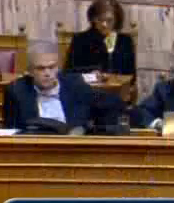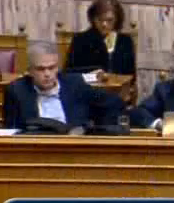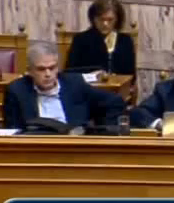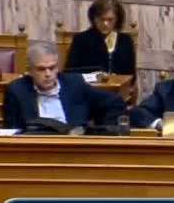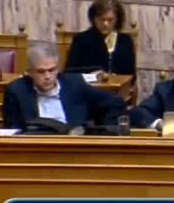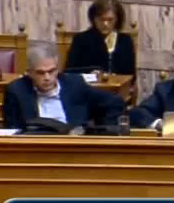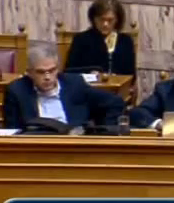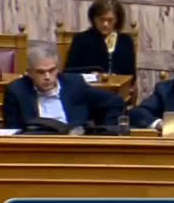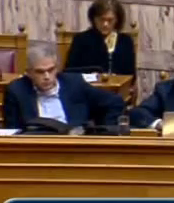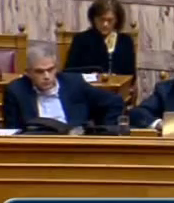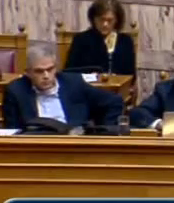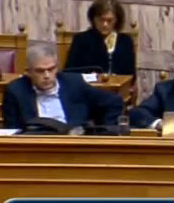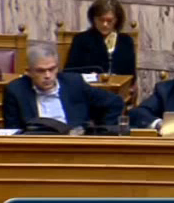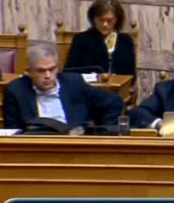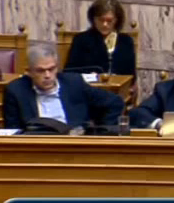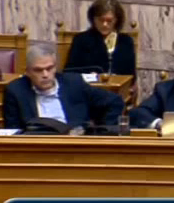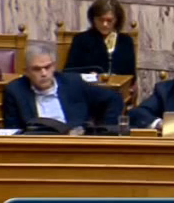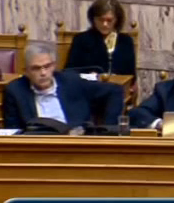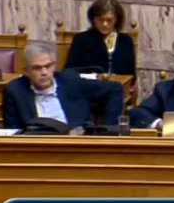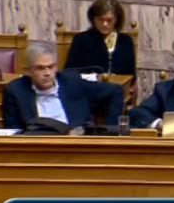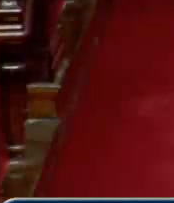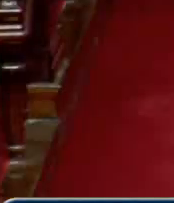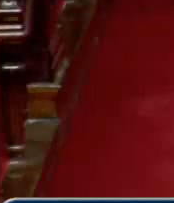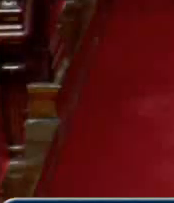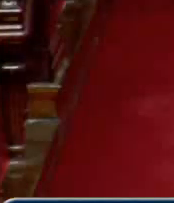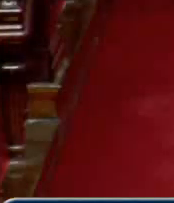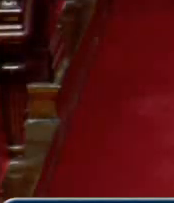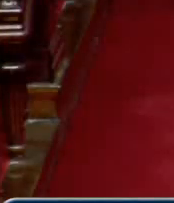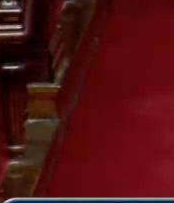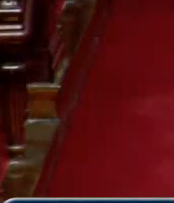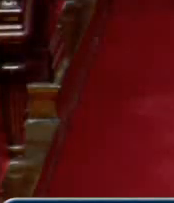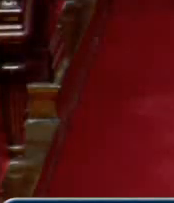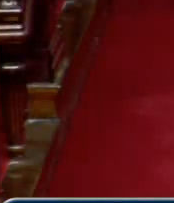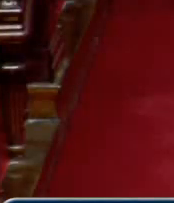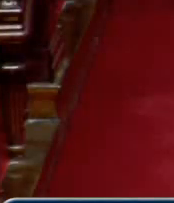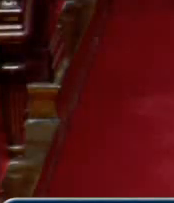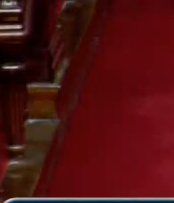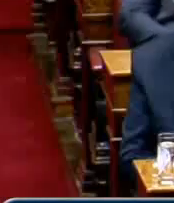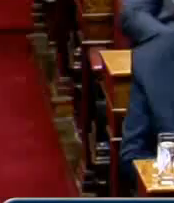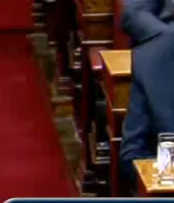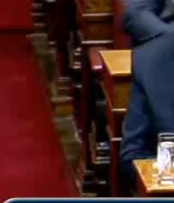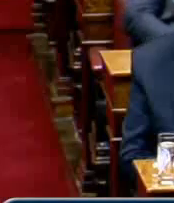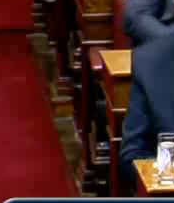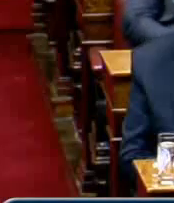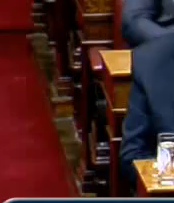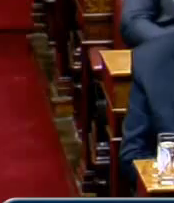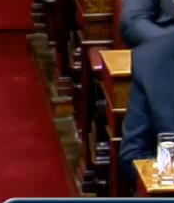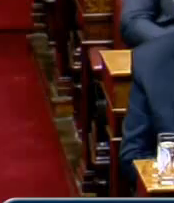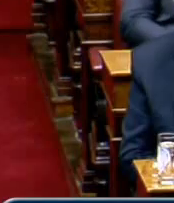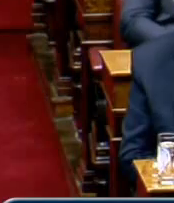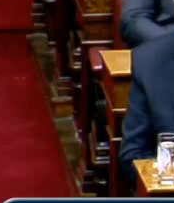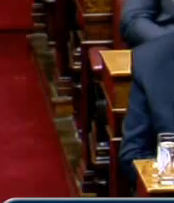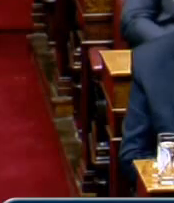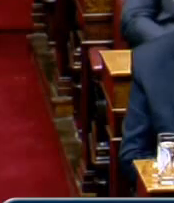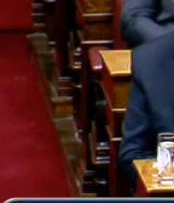Τώρα, το ερώτημά σας, κύριε Λεβέντη, σε ό,τι αφορά τα νησιά και τη δημιουργία